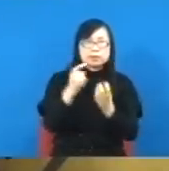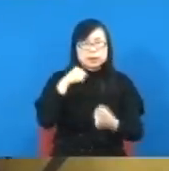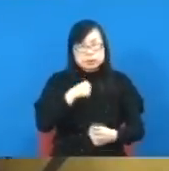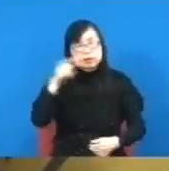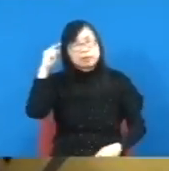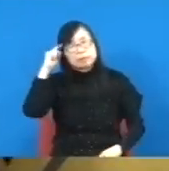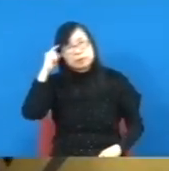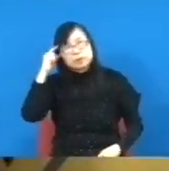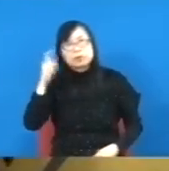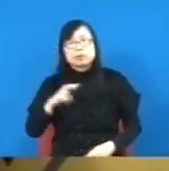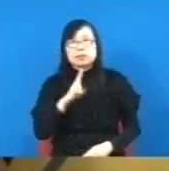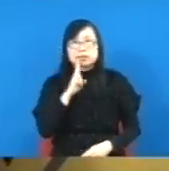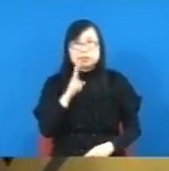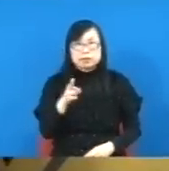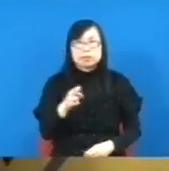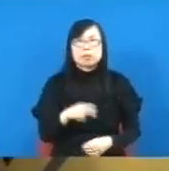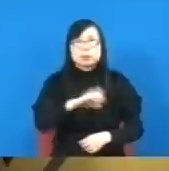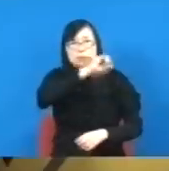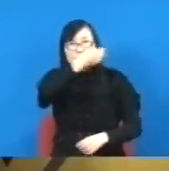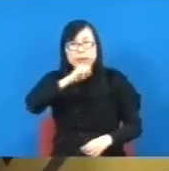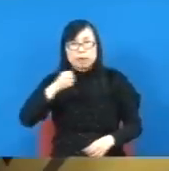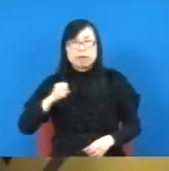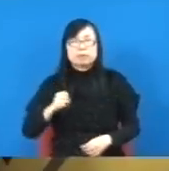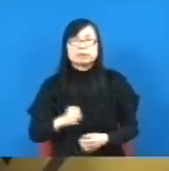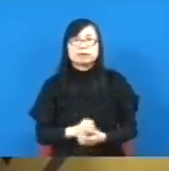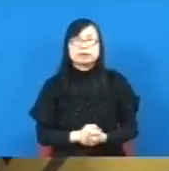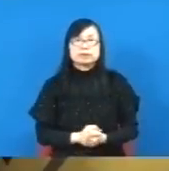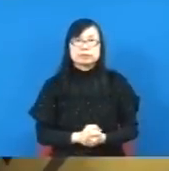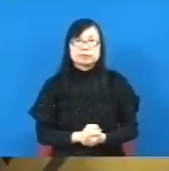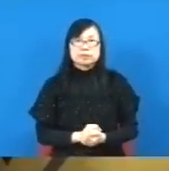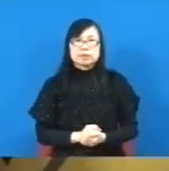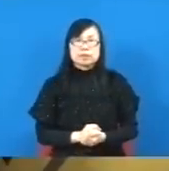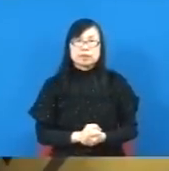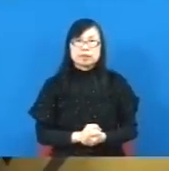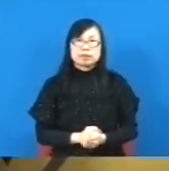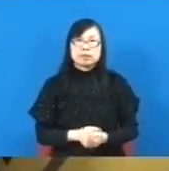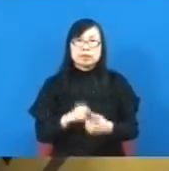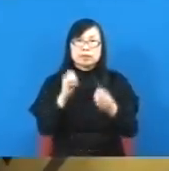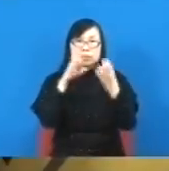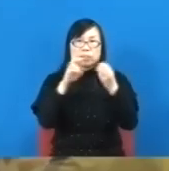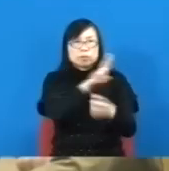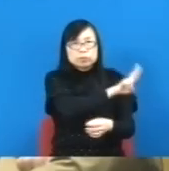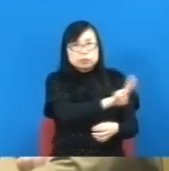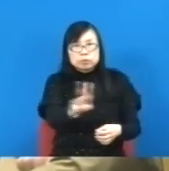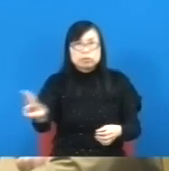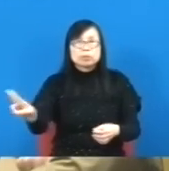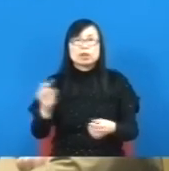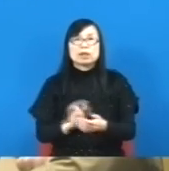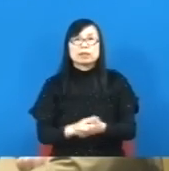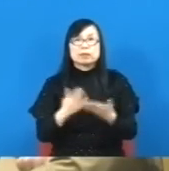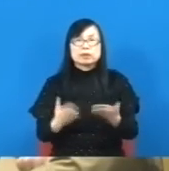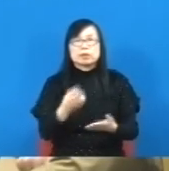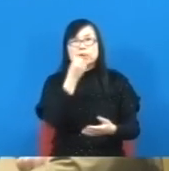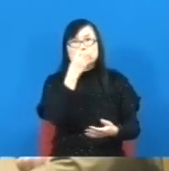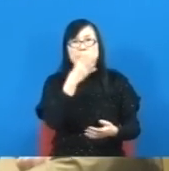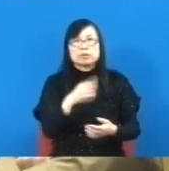要令到台灣同佢傾話統一咧，咁你喺香港對香港人咁就真